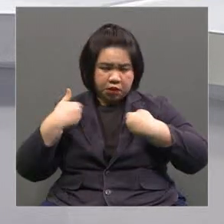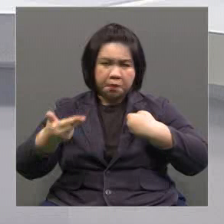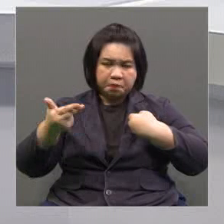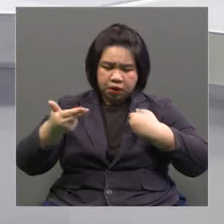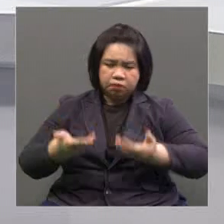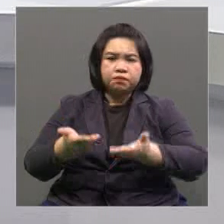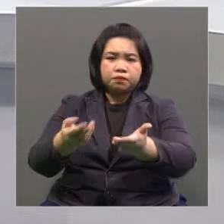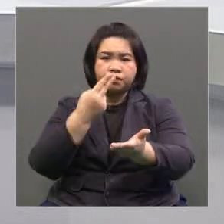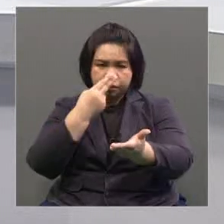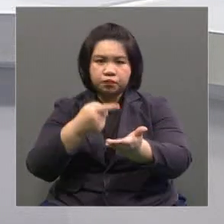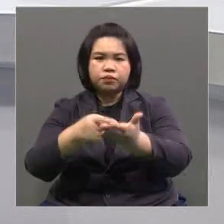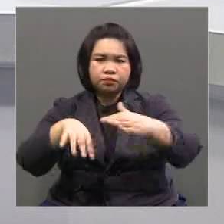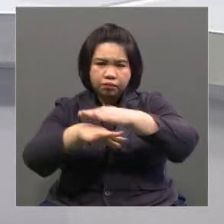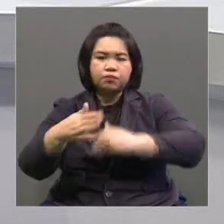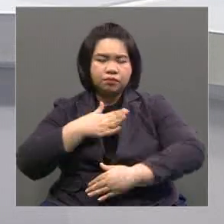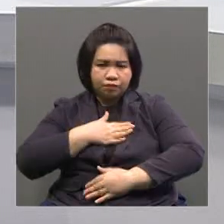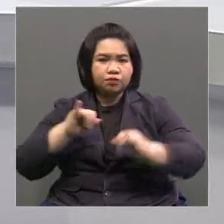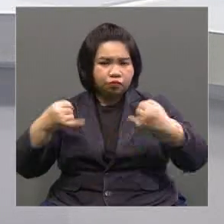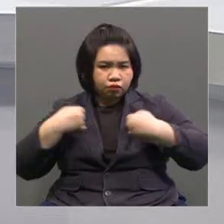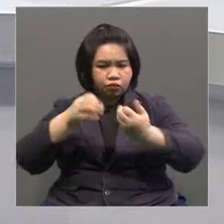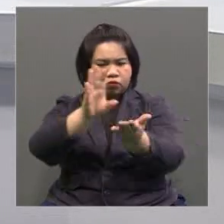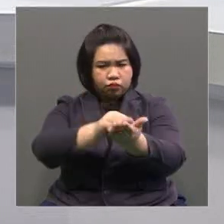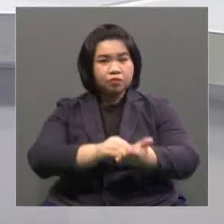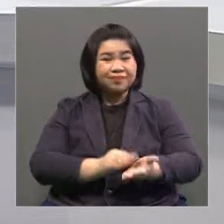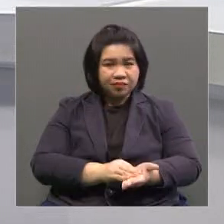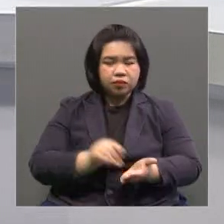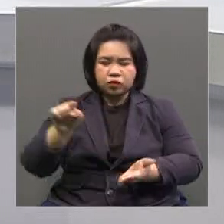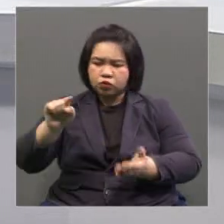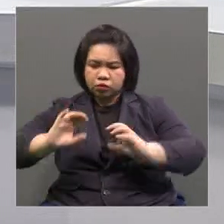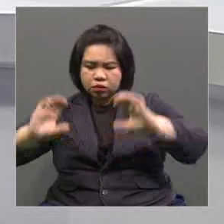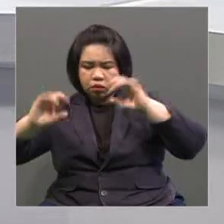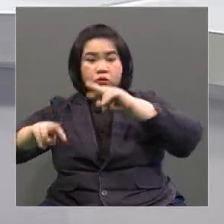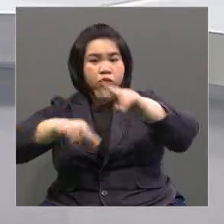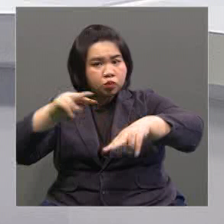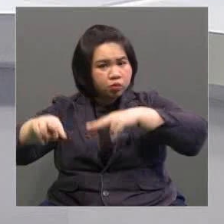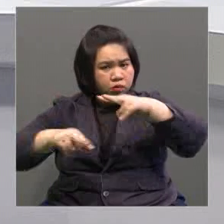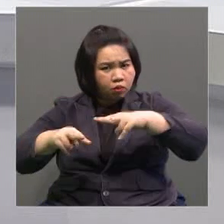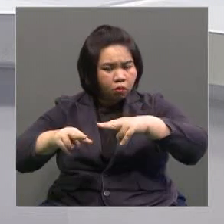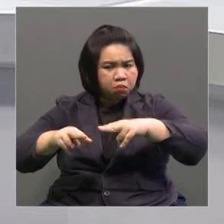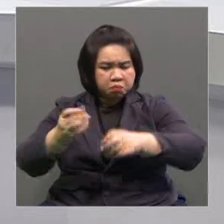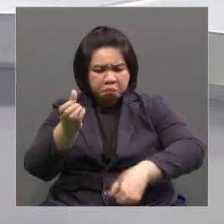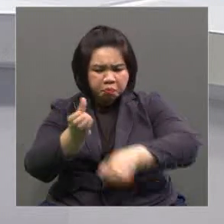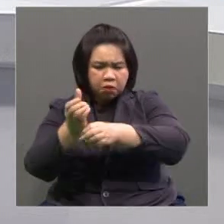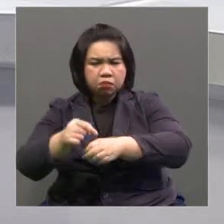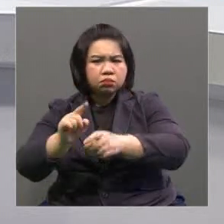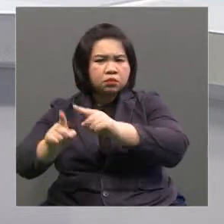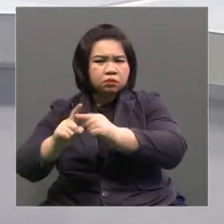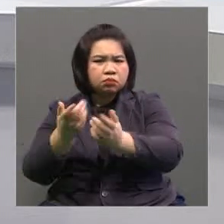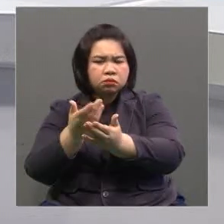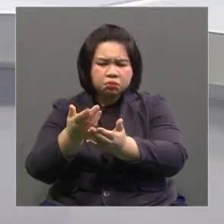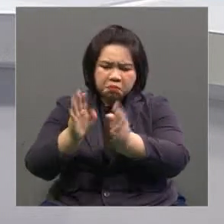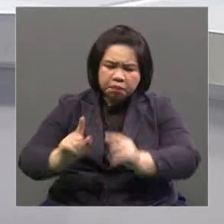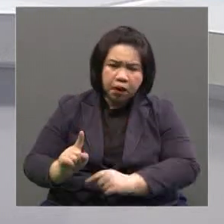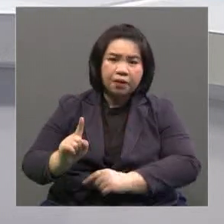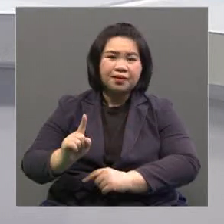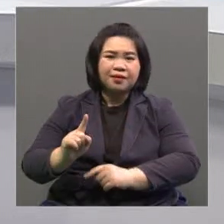อำเภอซึ่งเขาก็จะมีเจ้าหน้าที่คอยรับแจ้งแล้วเดี๋ยวเขาจะตรวจหมดเลยนะลักษณะเป็นอย่างไรแม้กระทั่งแมกกาซีนกระสุนอะไรแบบเนี้ยเป็นอย่างไร